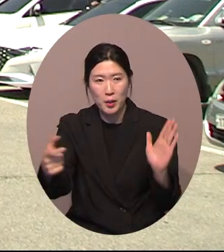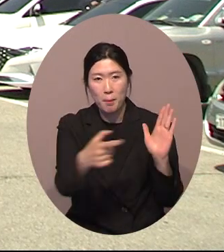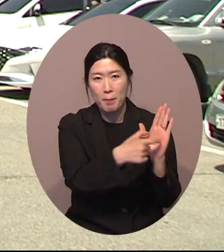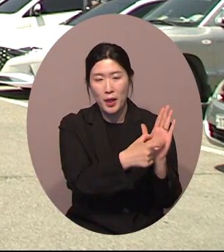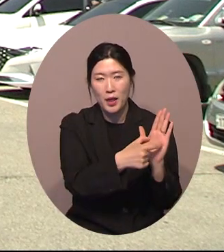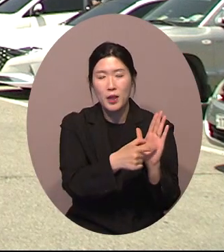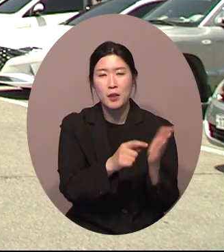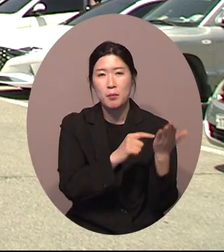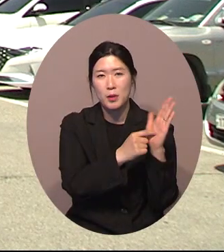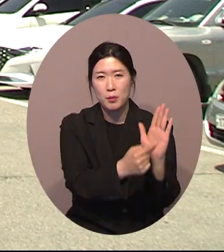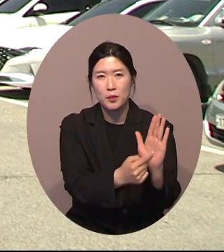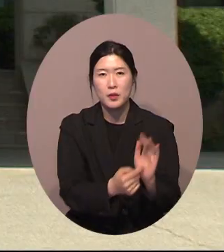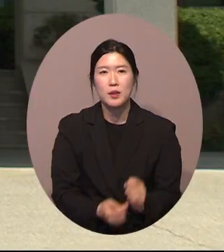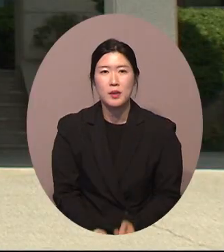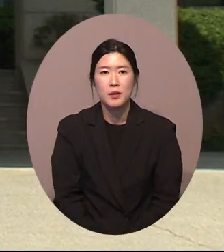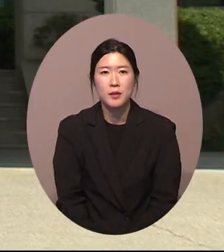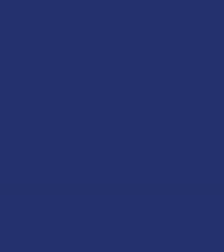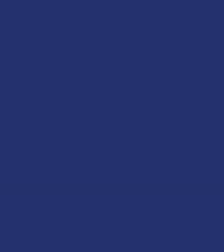추가했다고